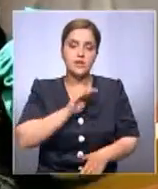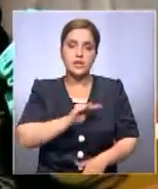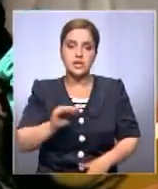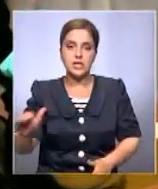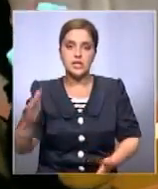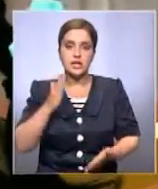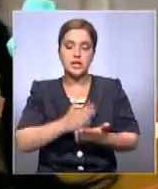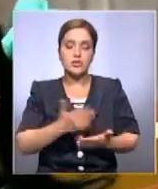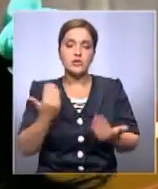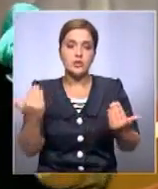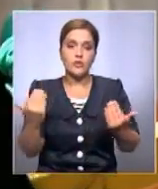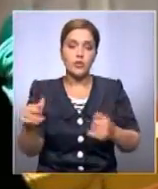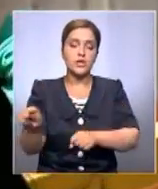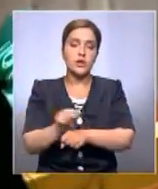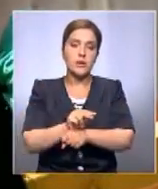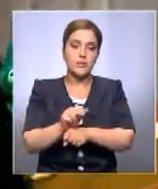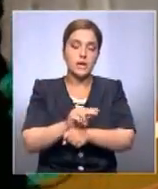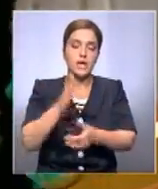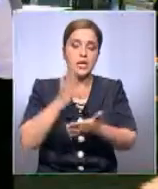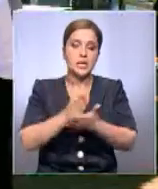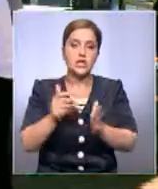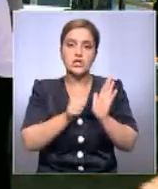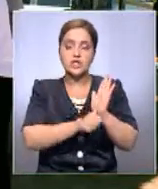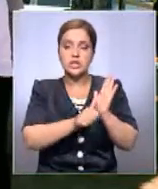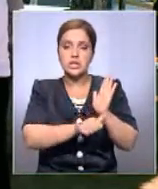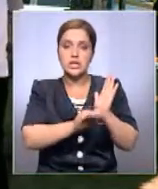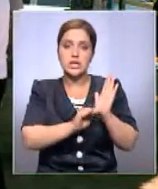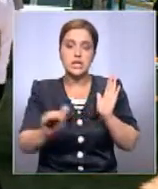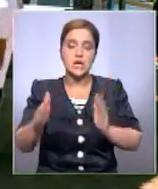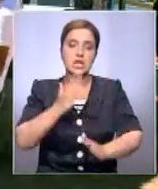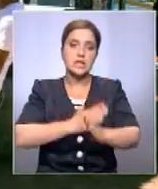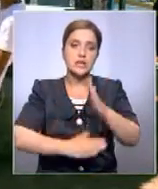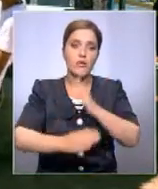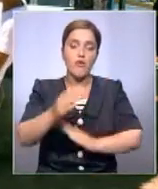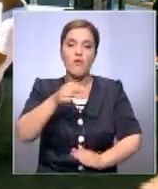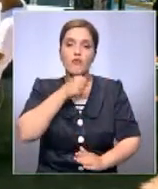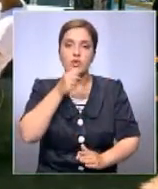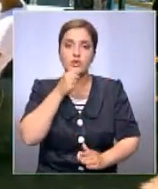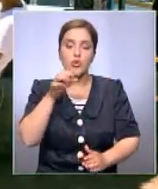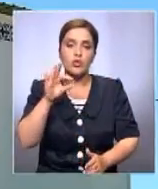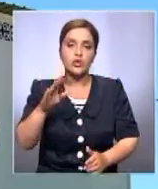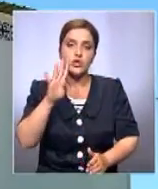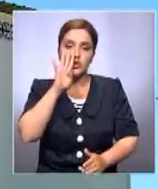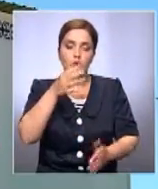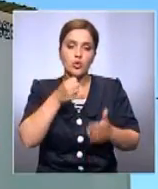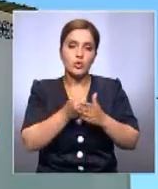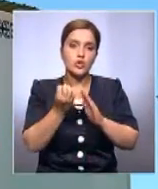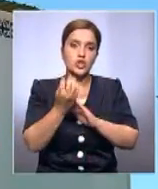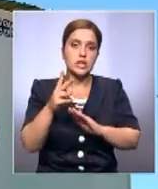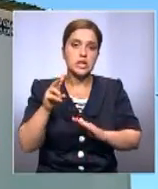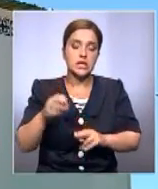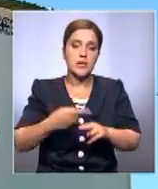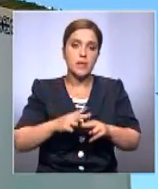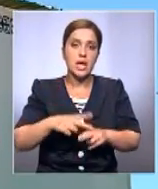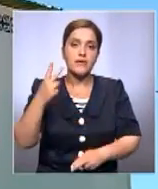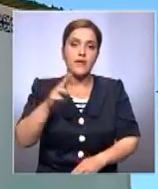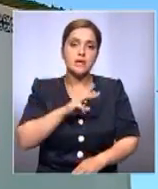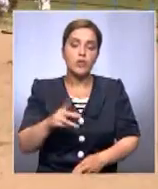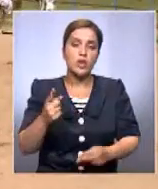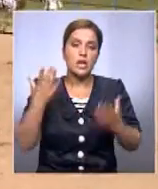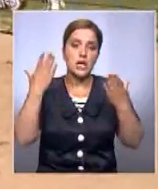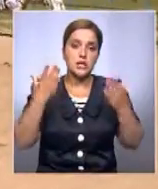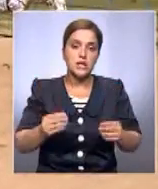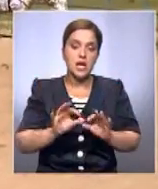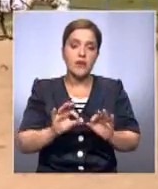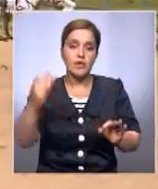Сегодня реабилитацию здесь проходят свыше 60 ребятишек с инвалидностью в возрасте от 4 до 14 лет. 20 минут в день, говорят